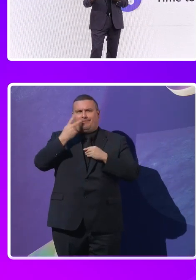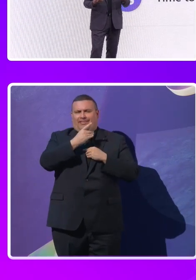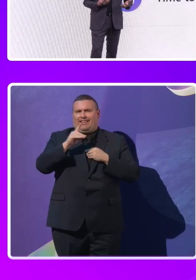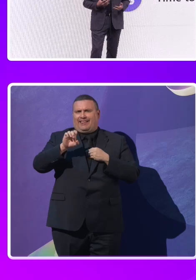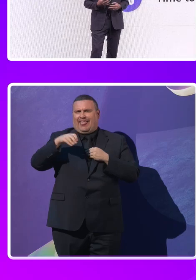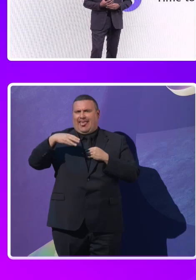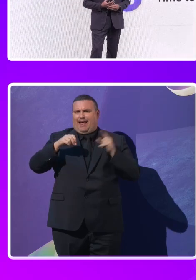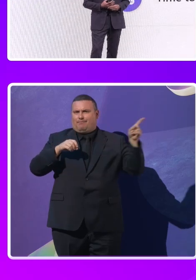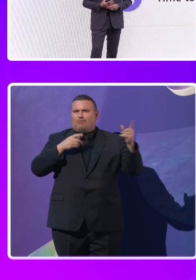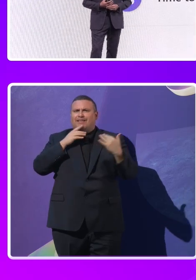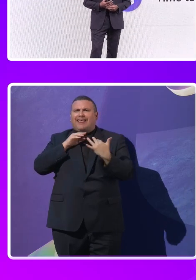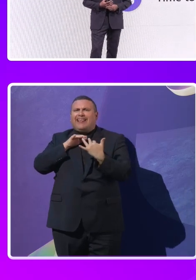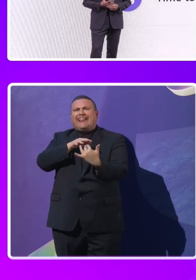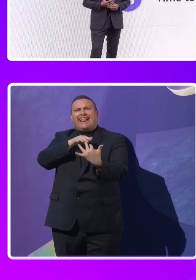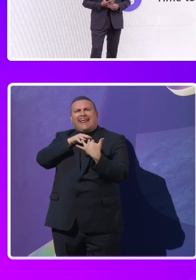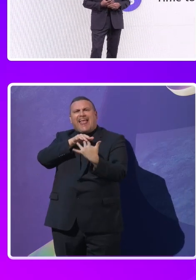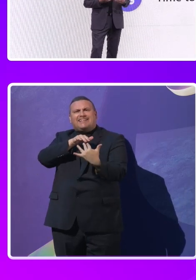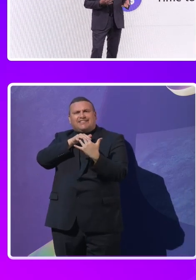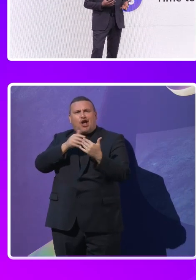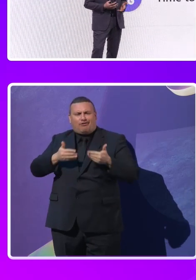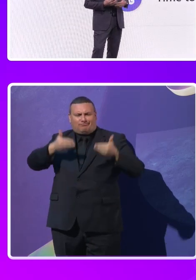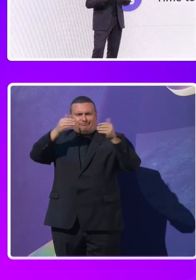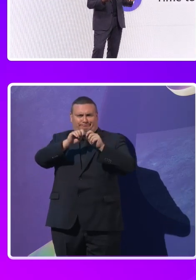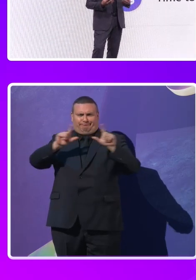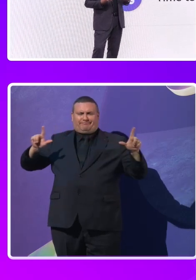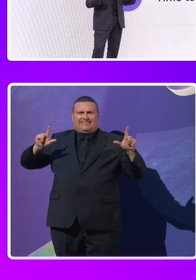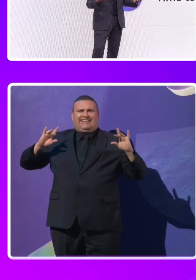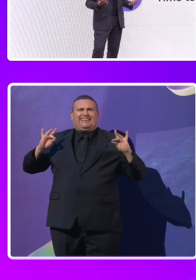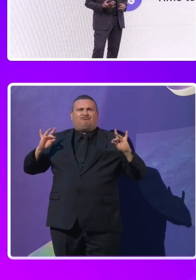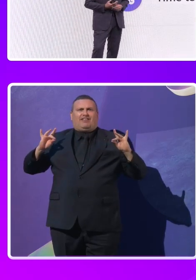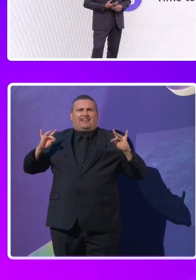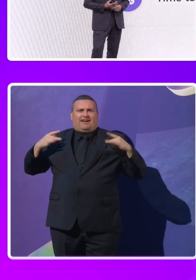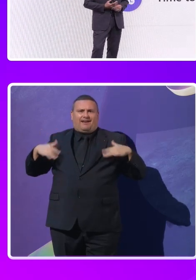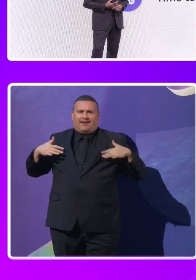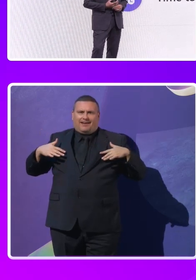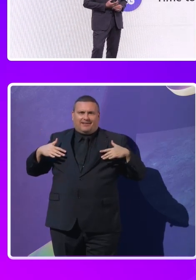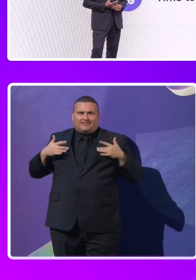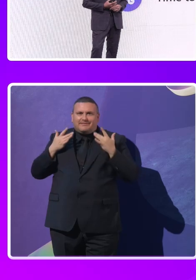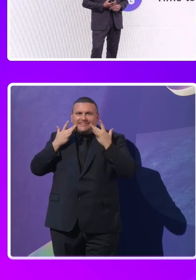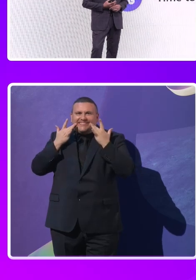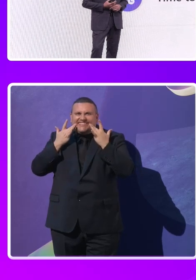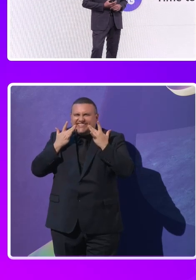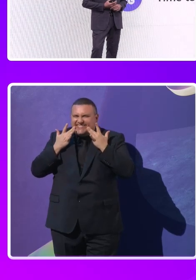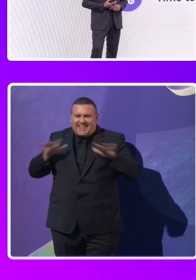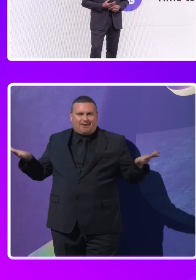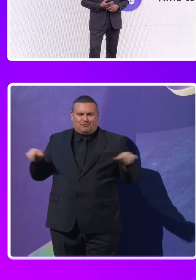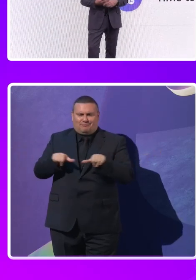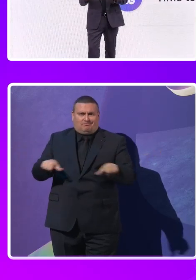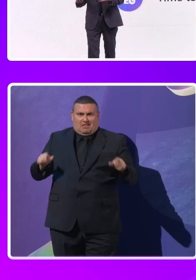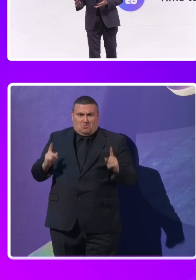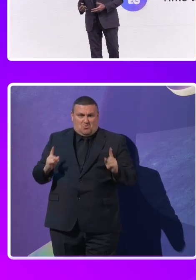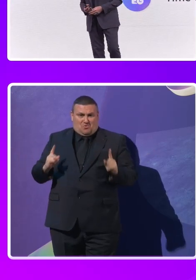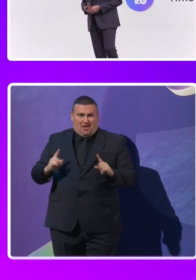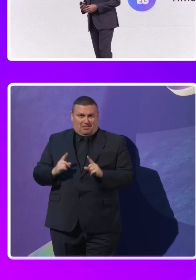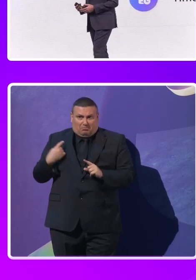l'interazione che si possono avere con i sistemi digitali diventa assolutamente semplice e naturale per tutti e